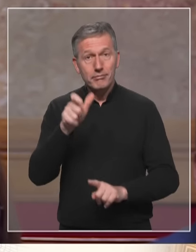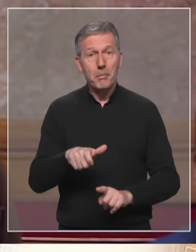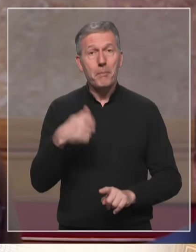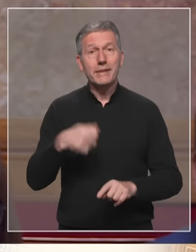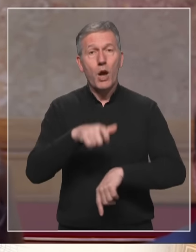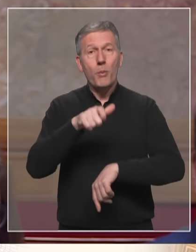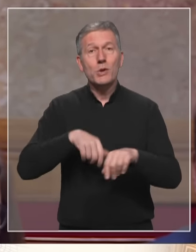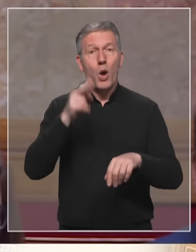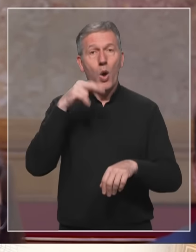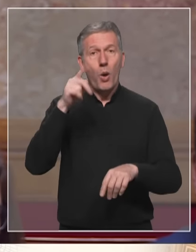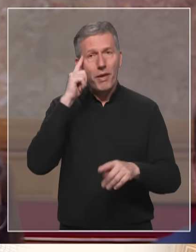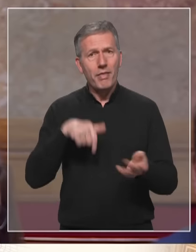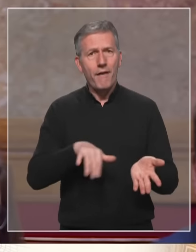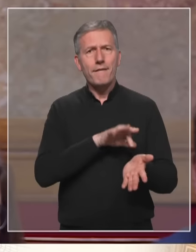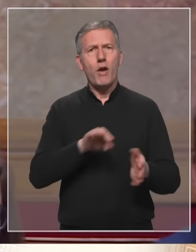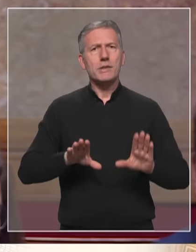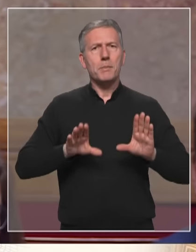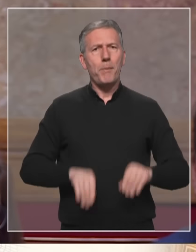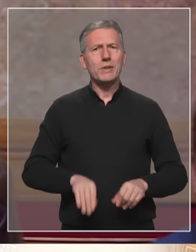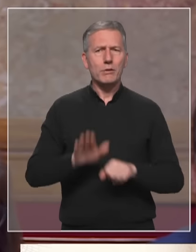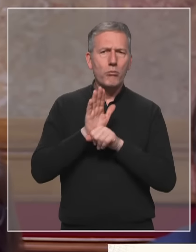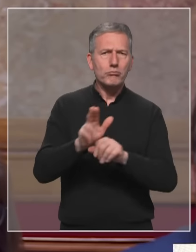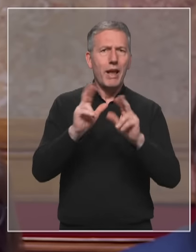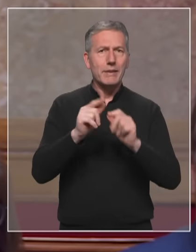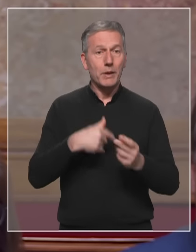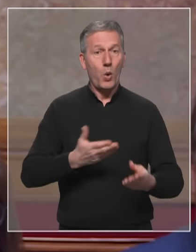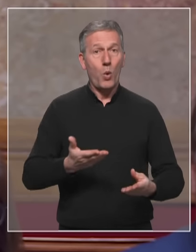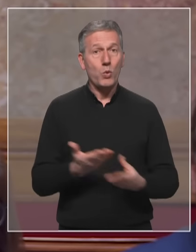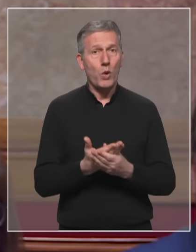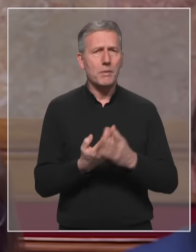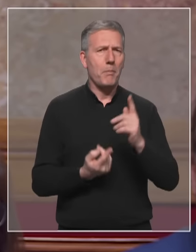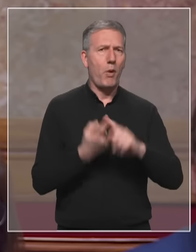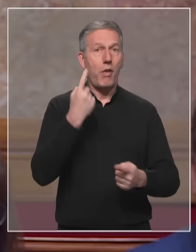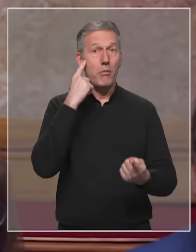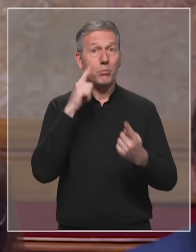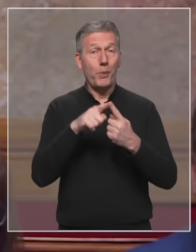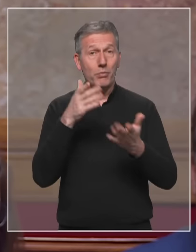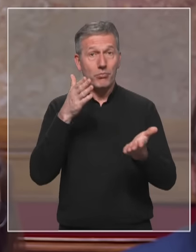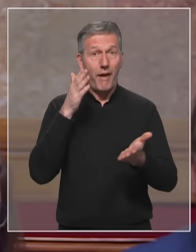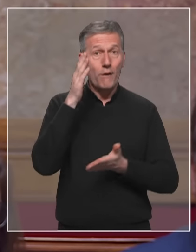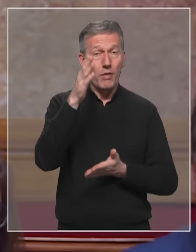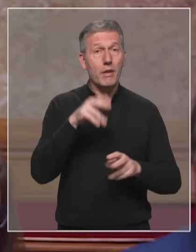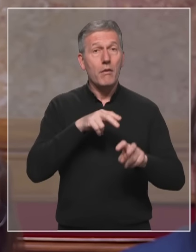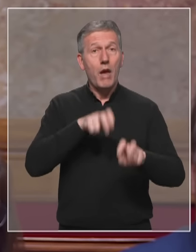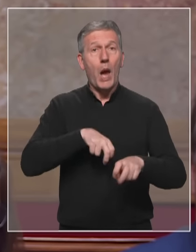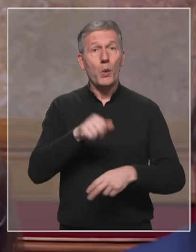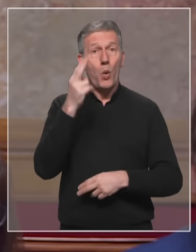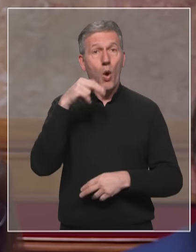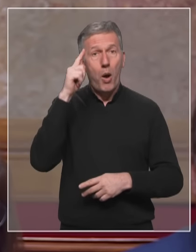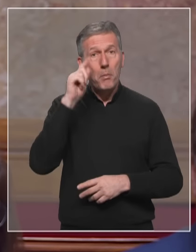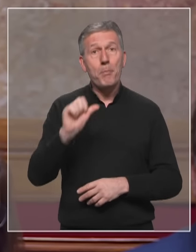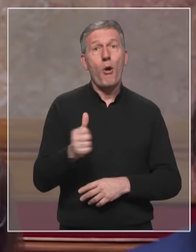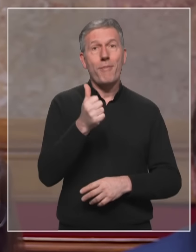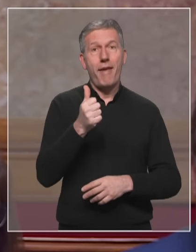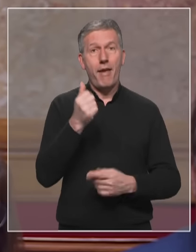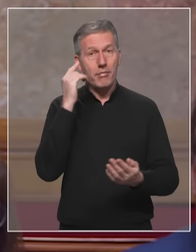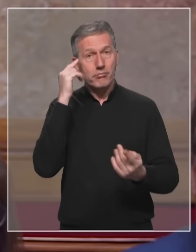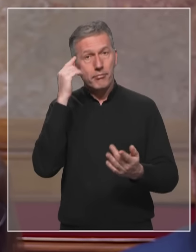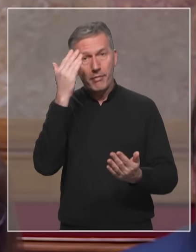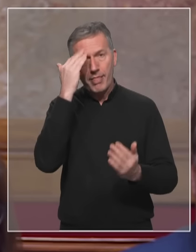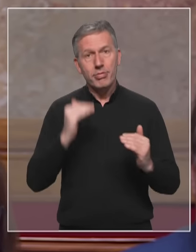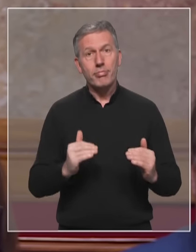part de la position de la France sur ce dossier vital pour l'avenir de la première agriculture européenne. Face